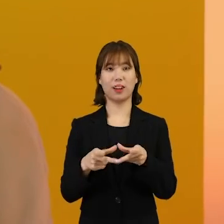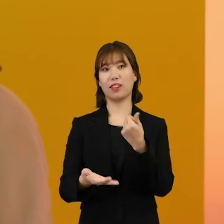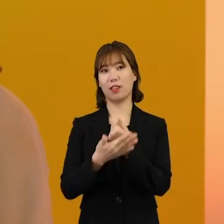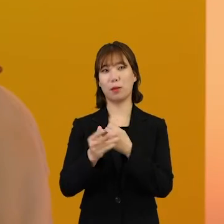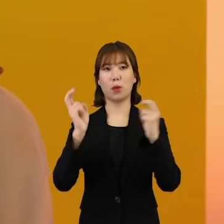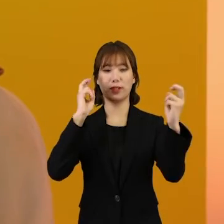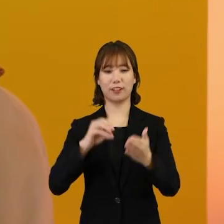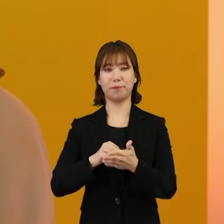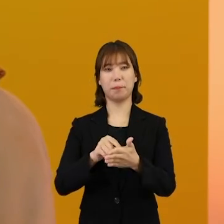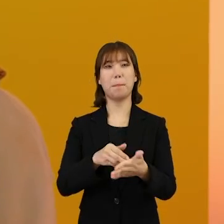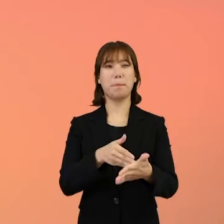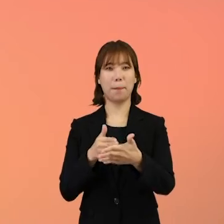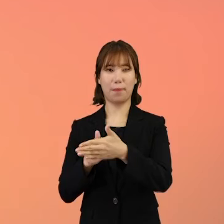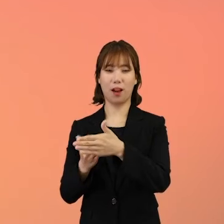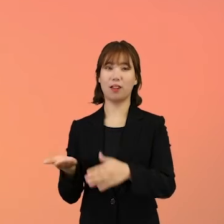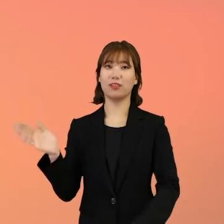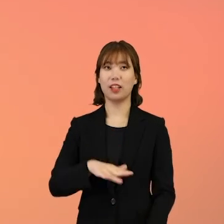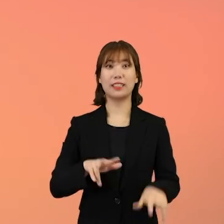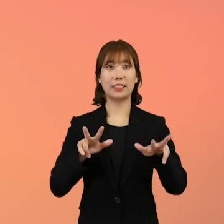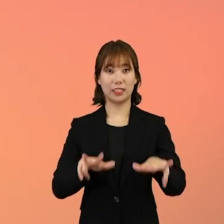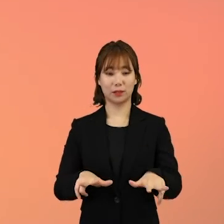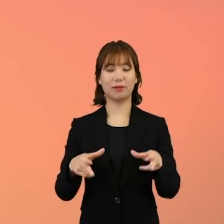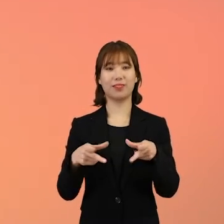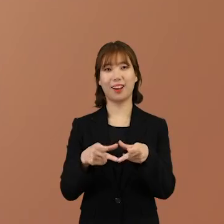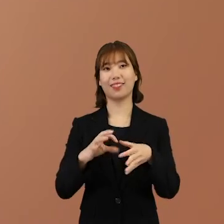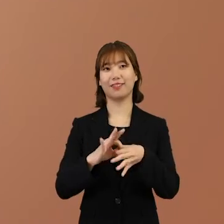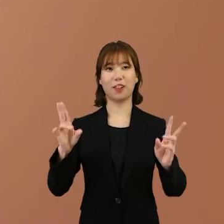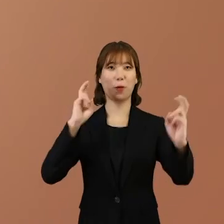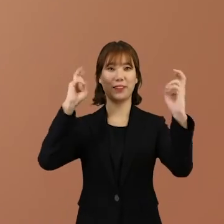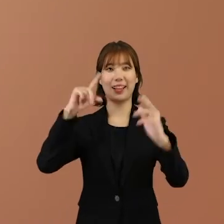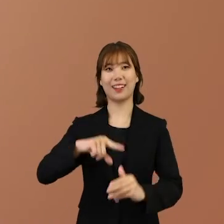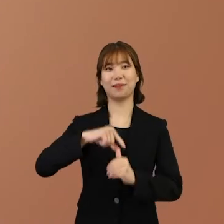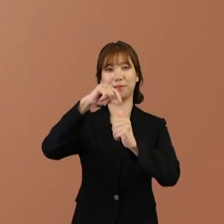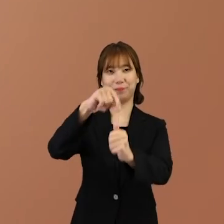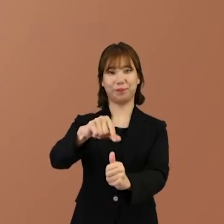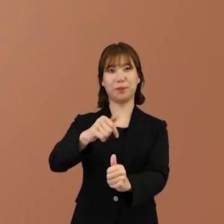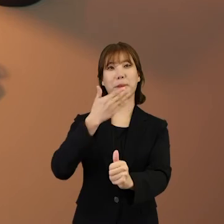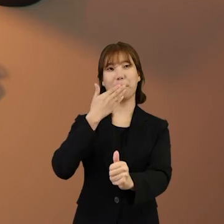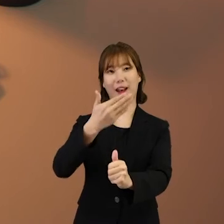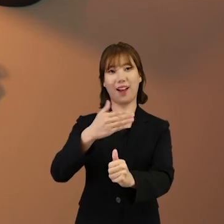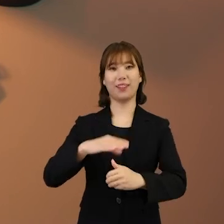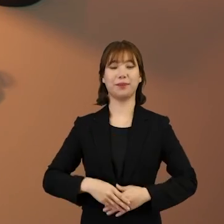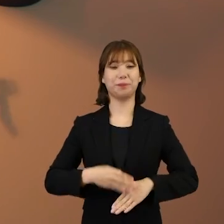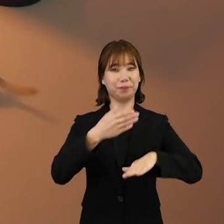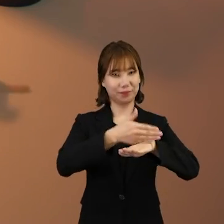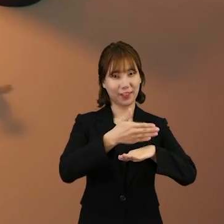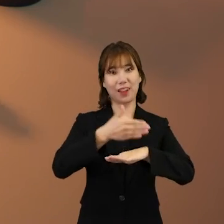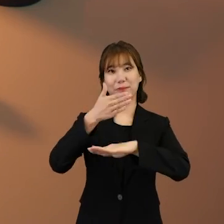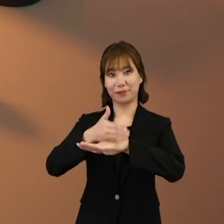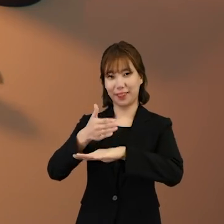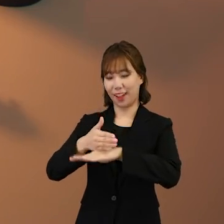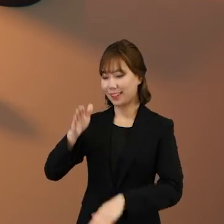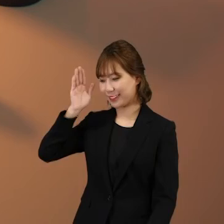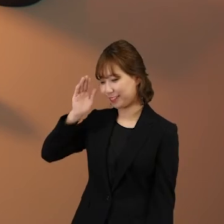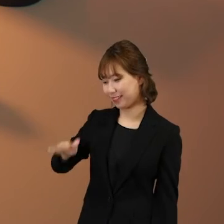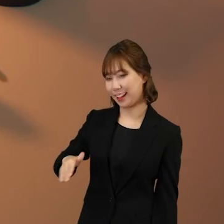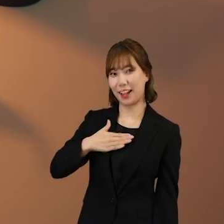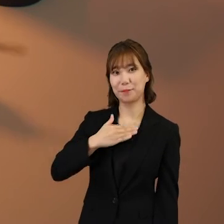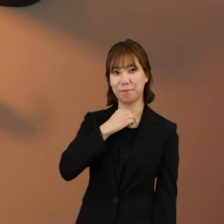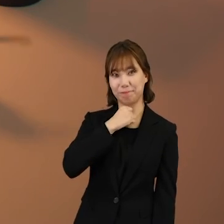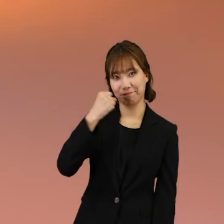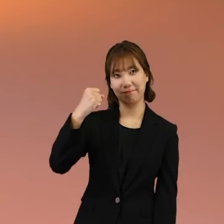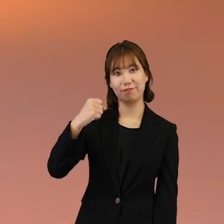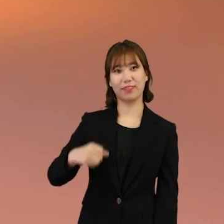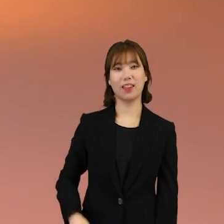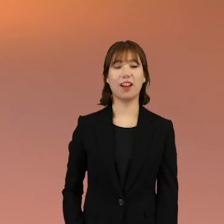또 떨어졌을 텐데 지금은 장애가 있어도 거리두기를 안 하더라고요. 말을 못한다. 감사합니다. 하연아,